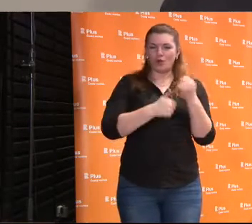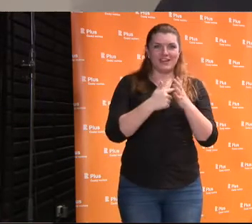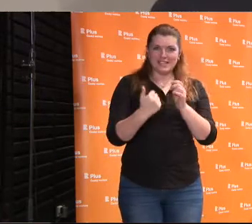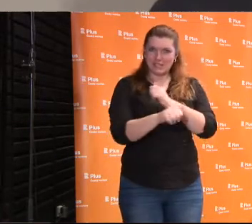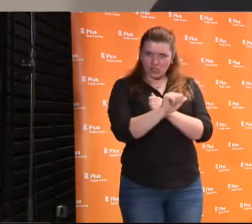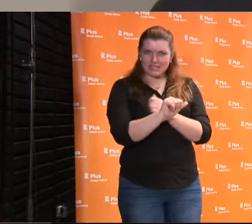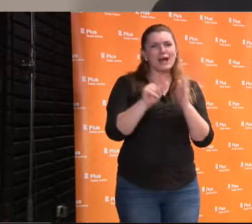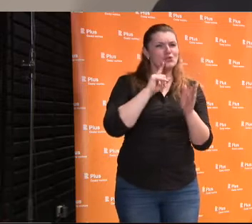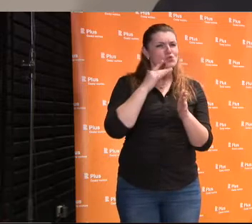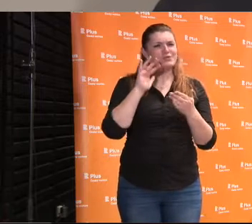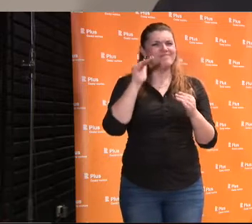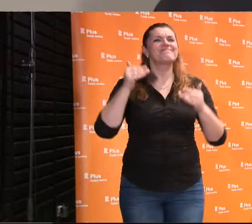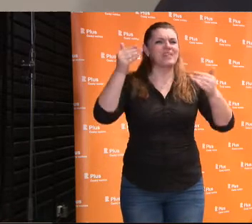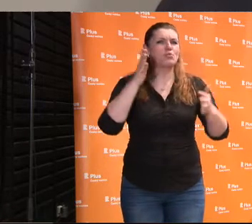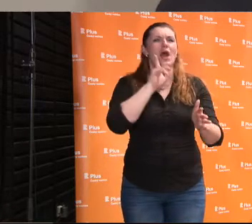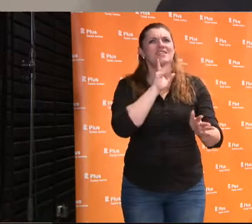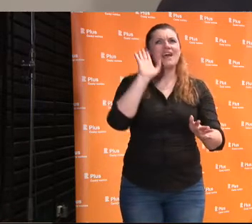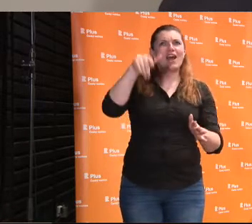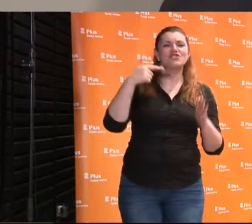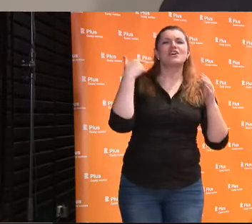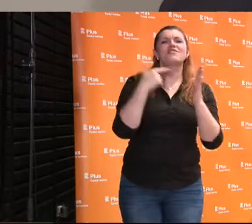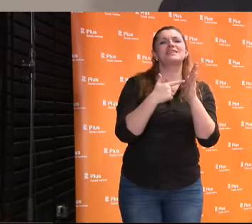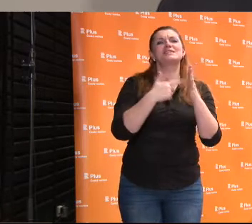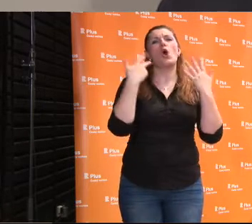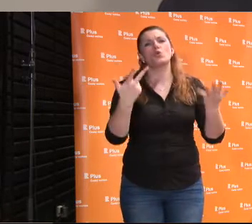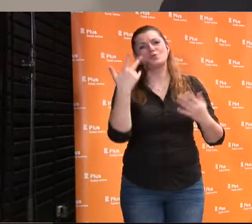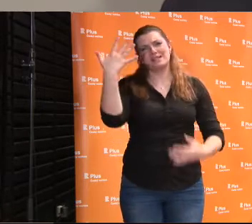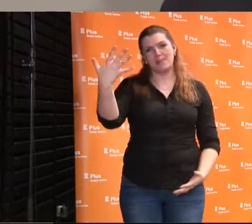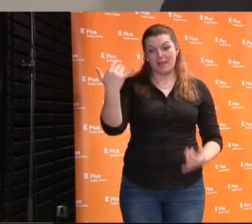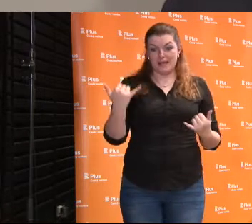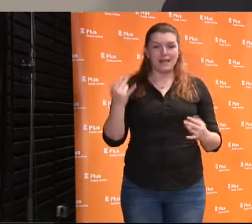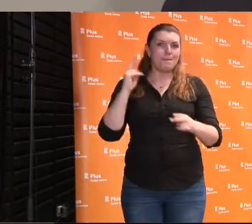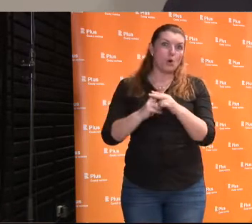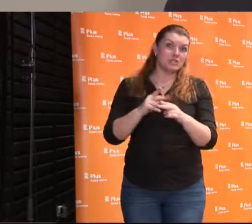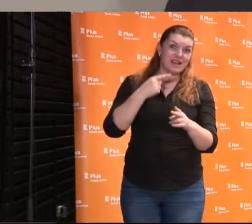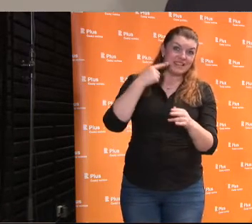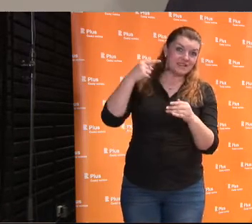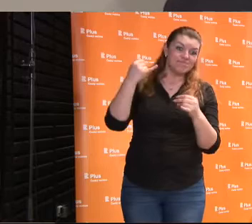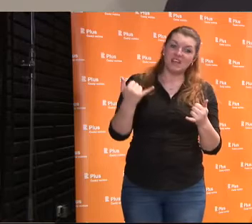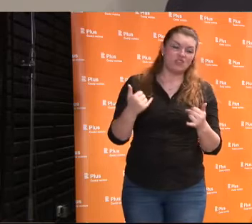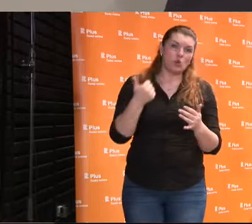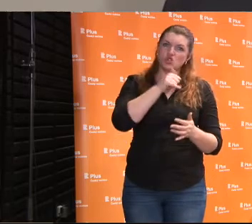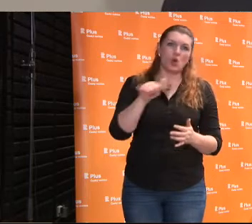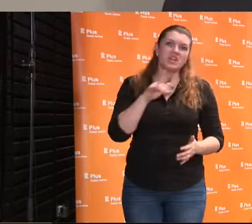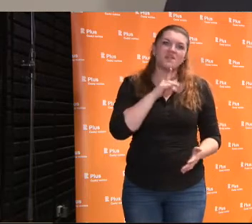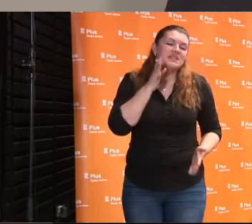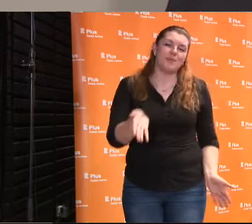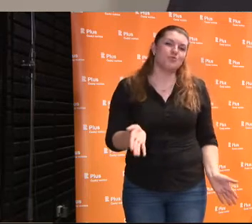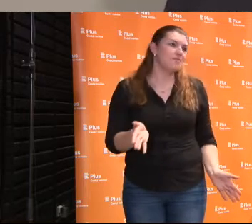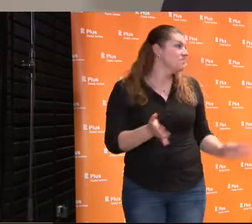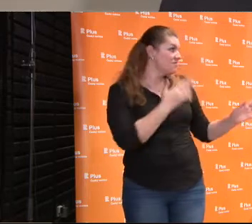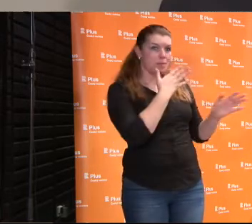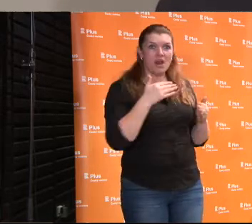2016 už to posunul na rok 2085 a poslední jeho výroky, že v tomto století to nepřijde. Čili se nám to stále